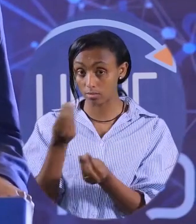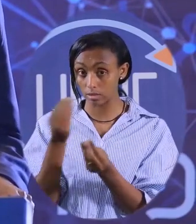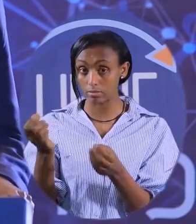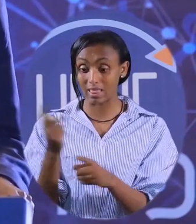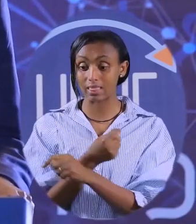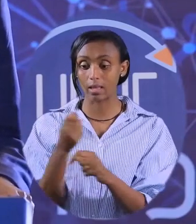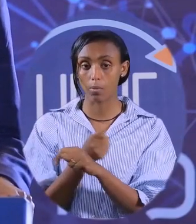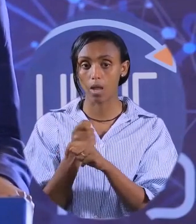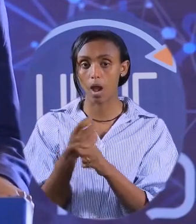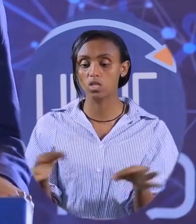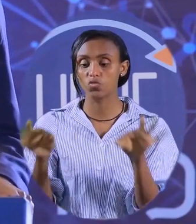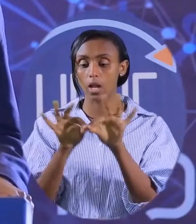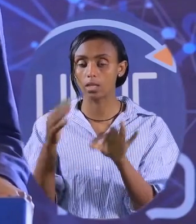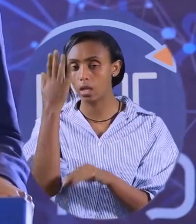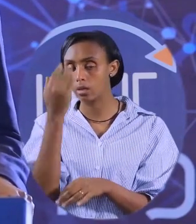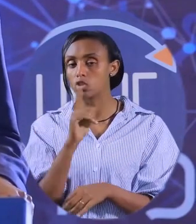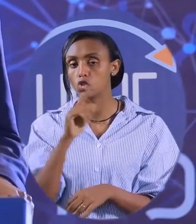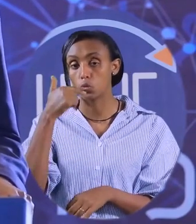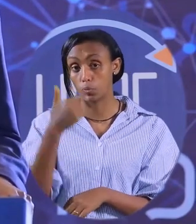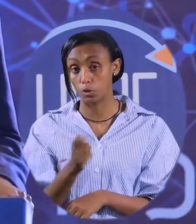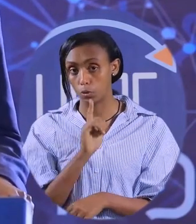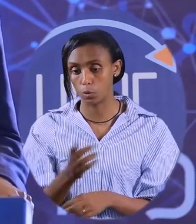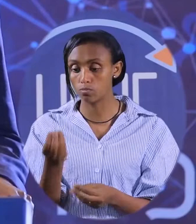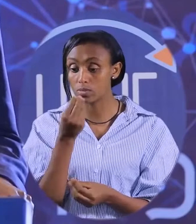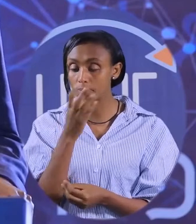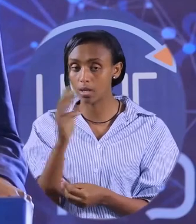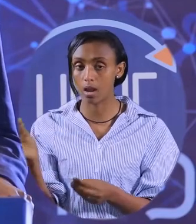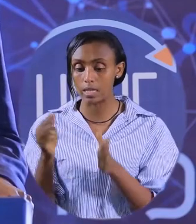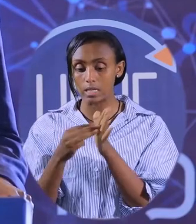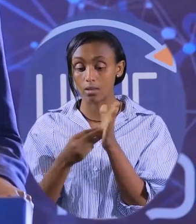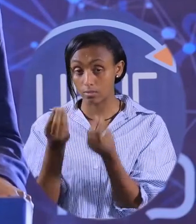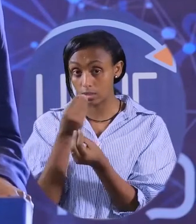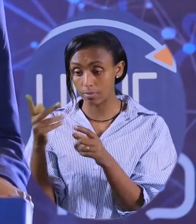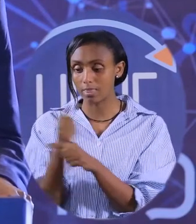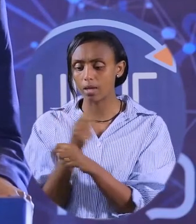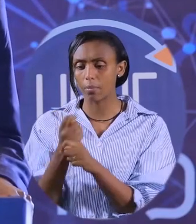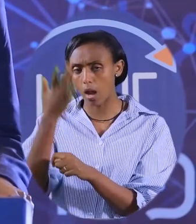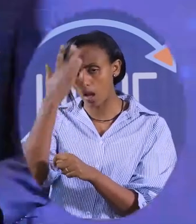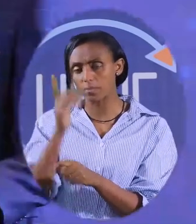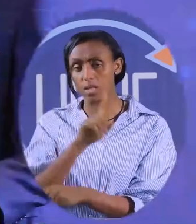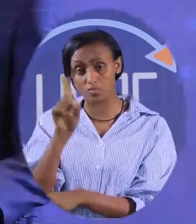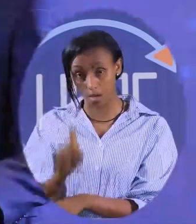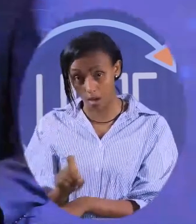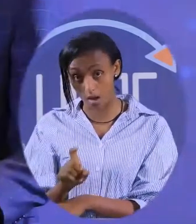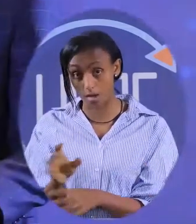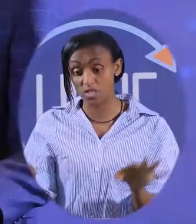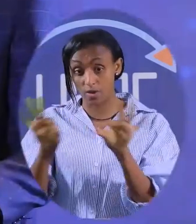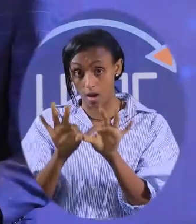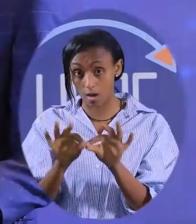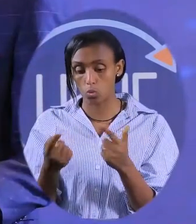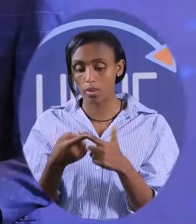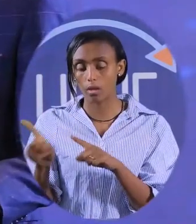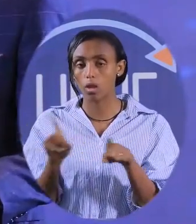ትግበራ አስፈላጊነት ለምንድን ነው የሚለው ማለት ነው። ምግብና ሥርዓተ ምግብ ትግበራ በኢትዮጵያ ለምን ያስፈልጋል? ሁለተኛ ደግሞ